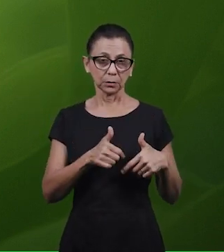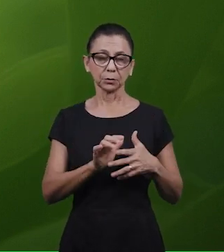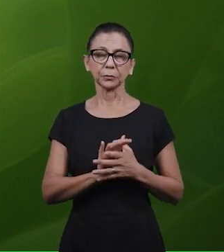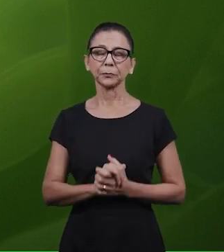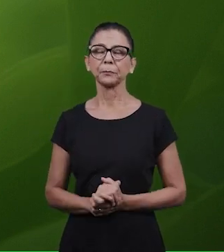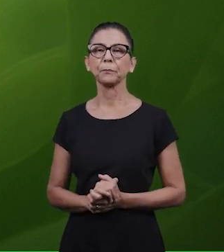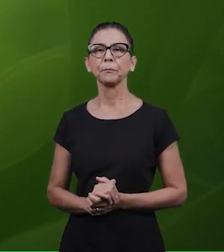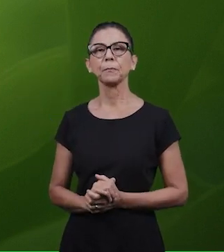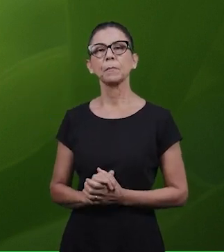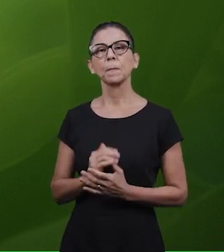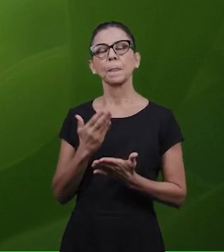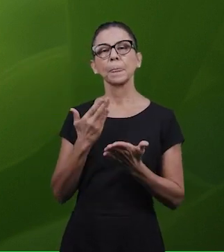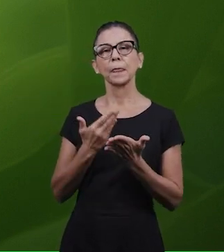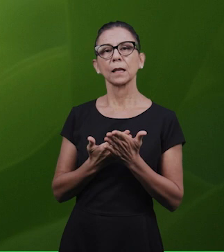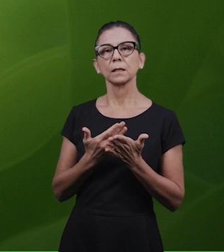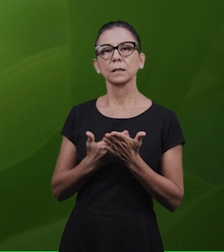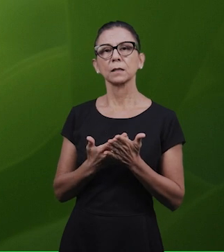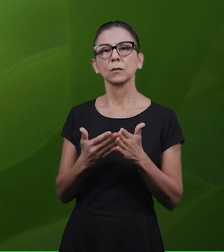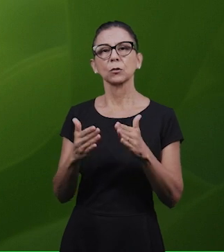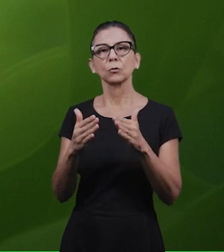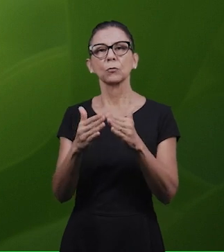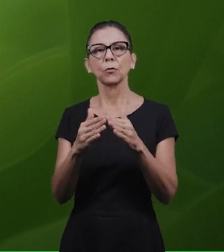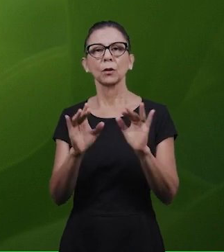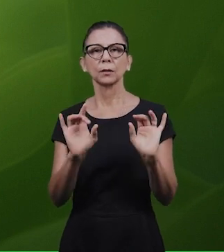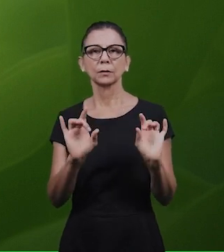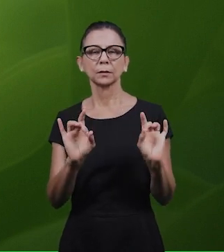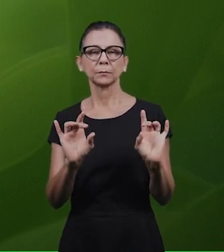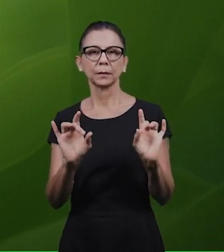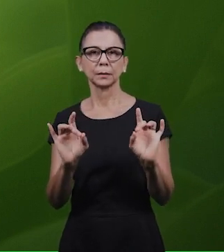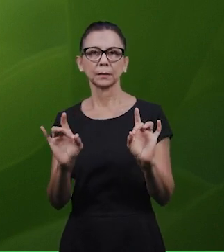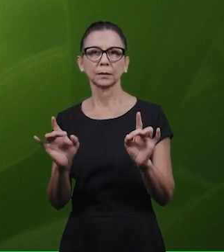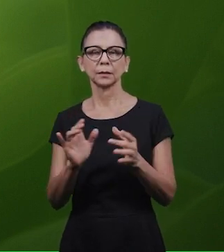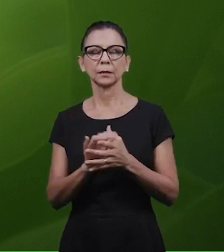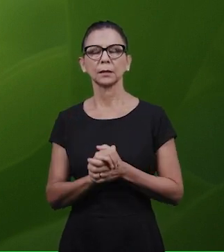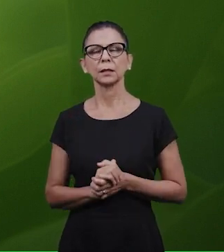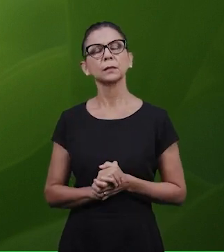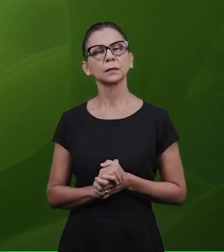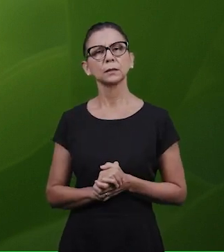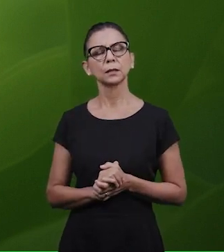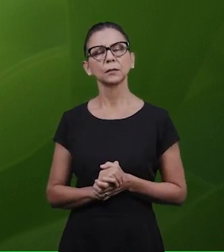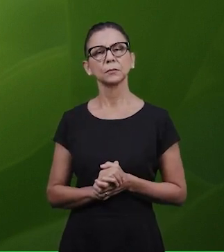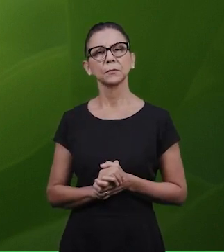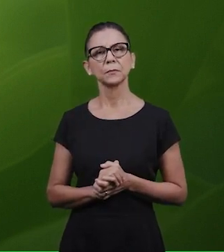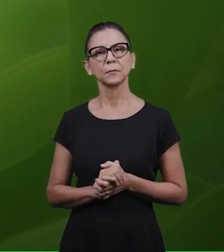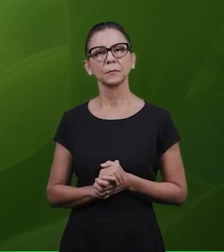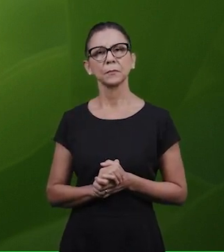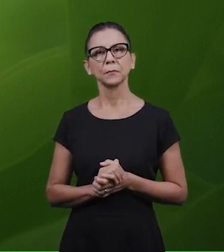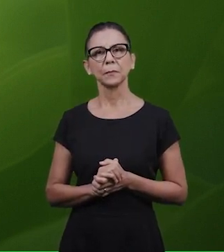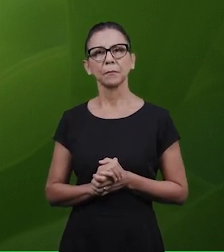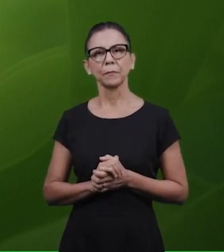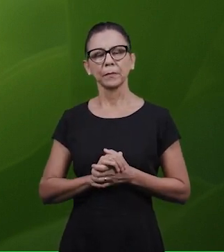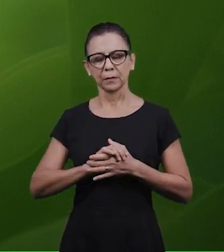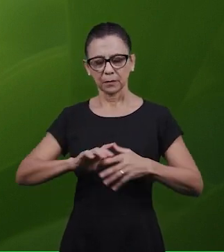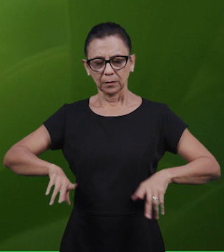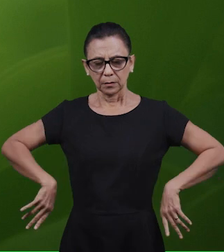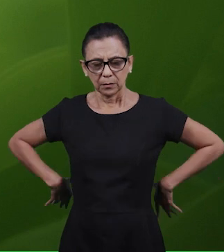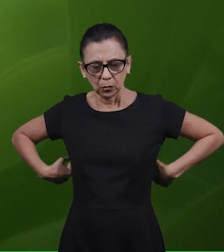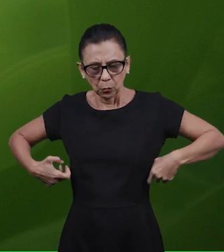savoir quand il viendra, il frappera. Dans cette étude, nous allons porter une attention spéciale à l'aspect